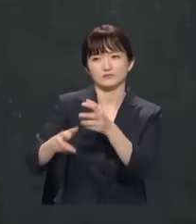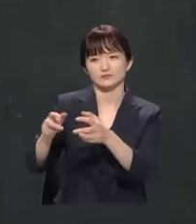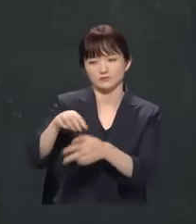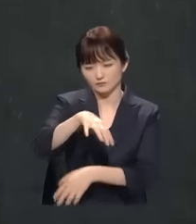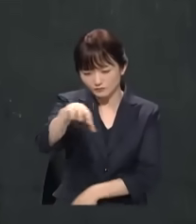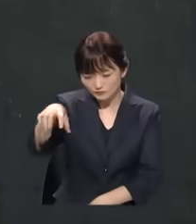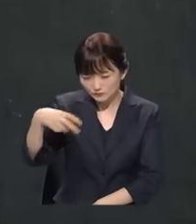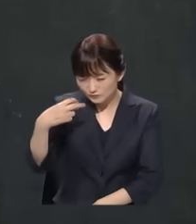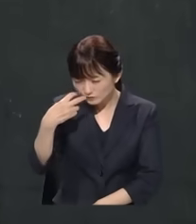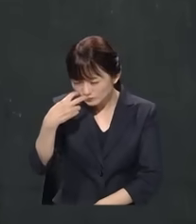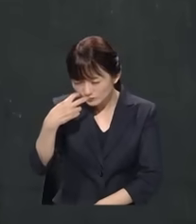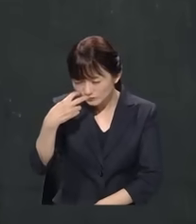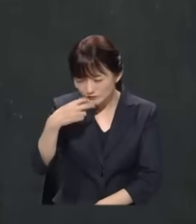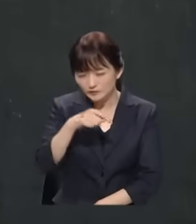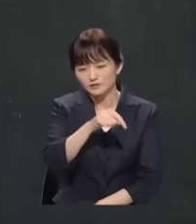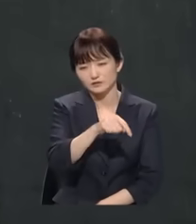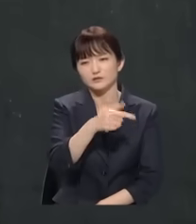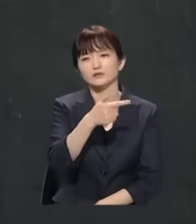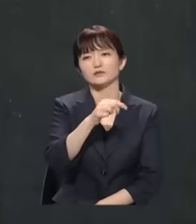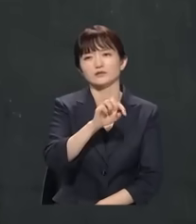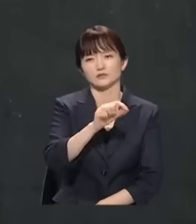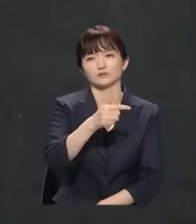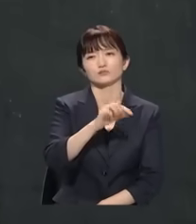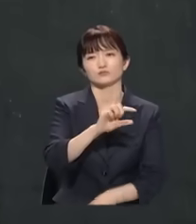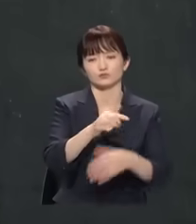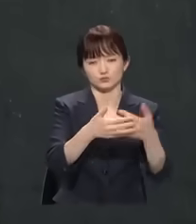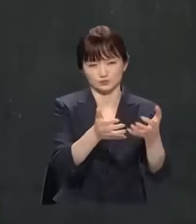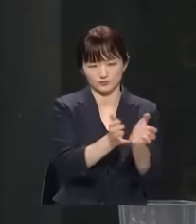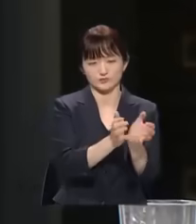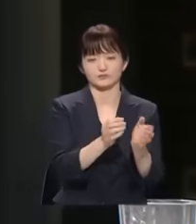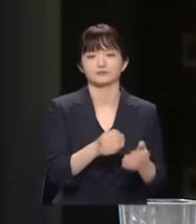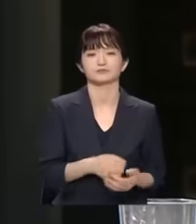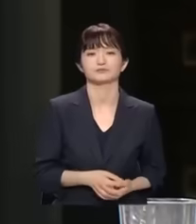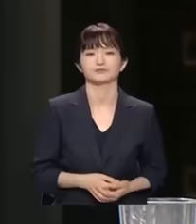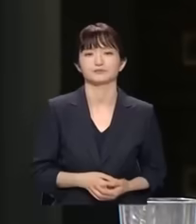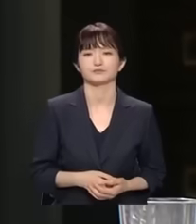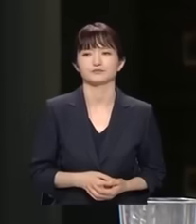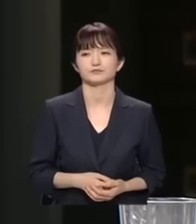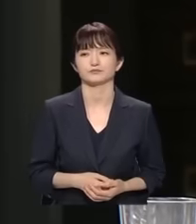자 지금부터 저희가 진짜 드리고 싶은 말씀을 좀 전해드릴게요